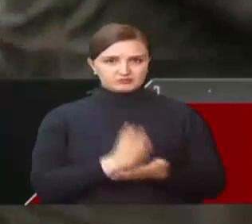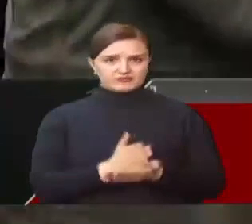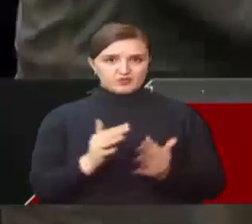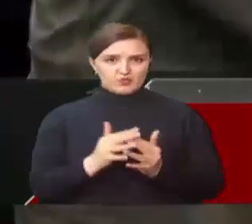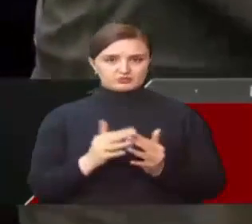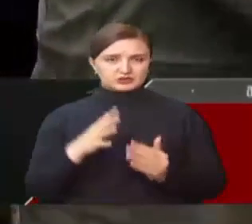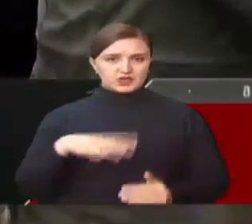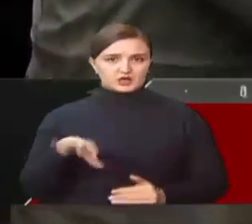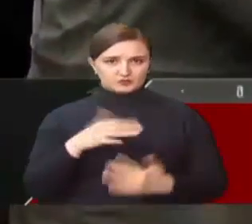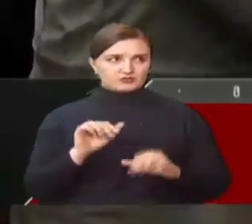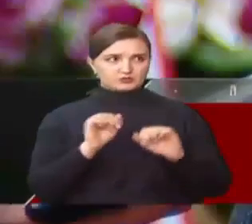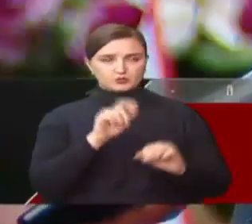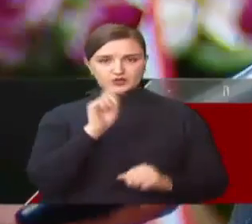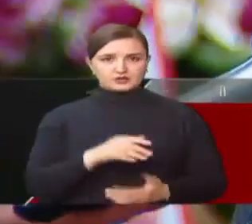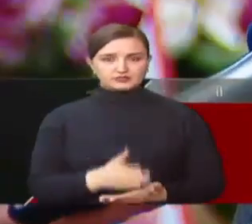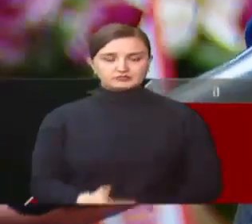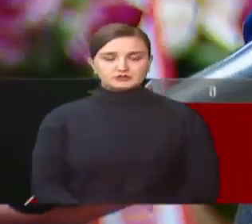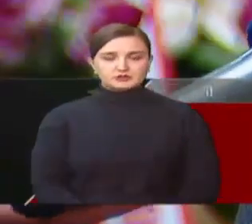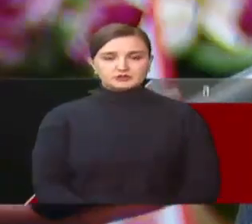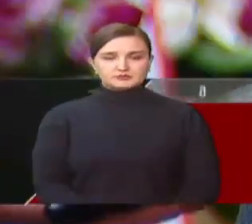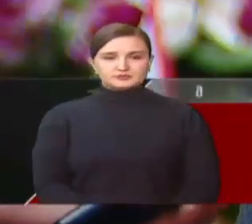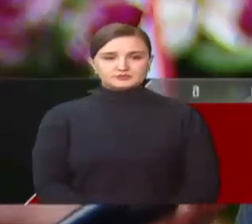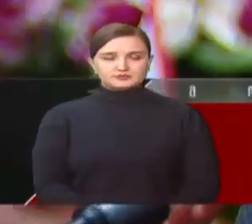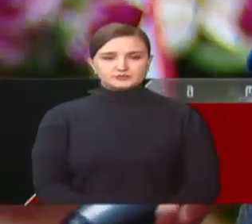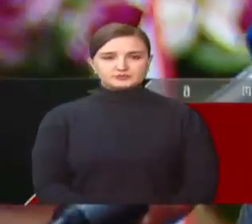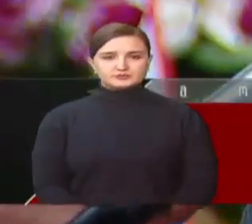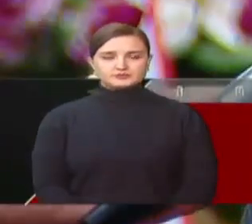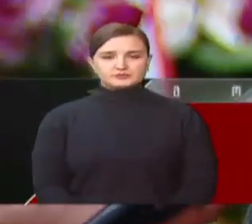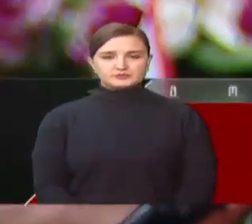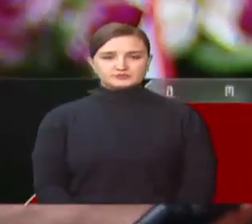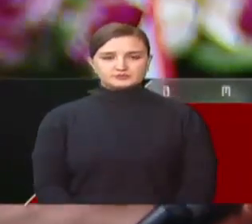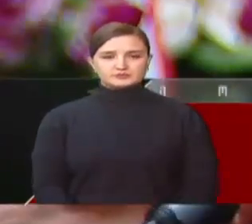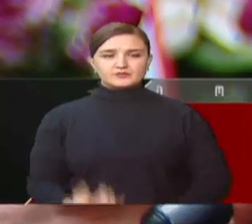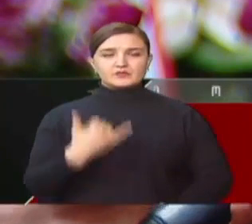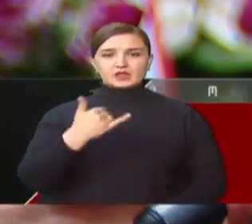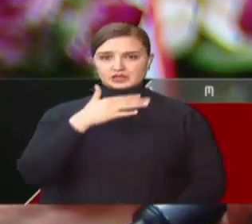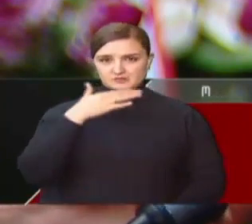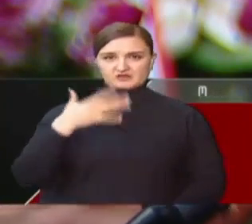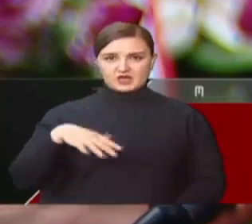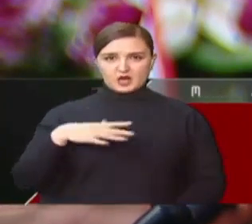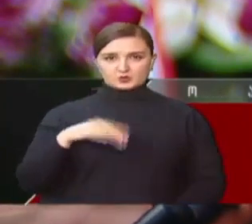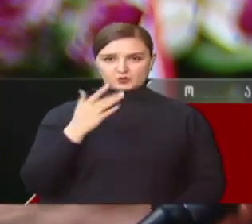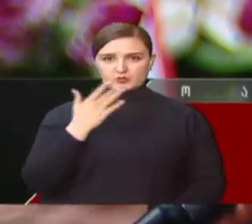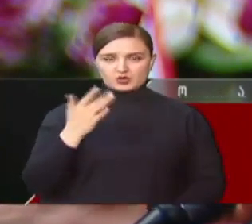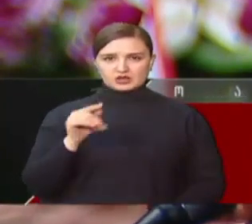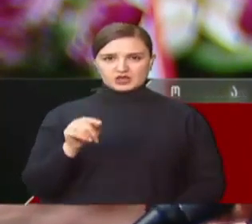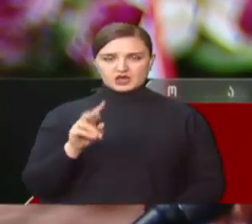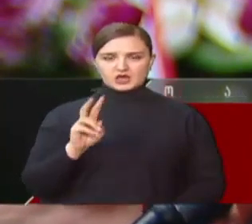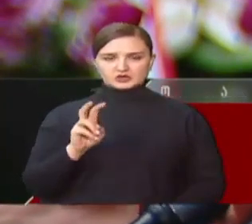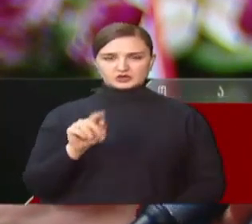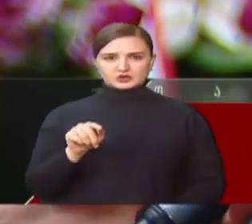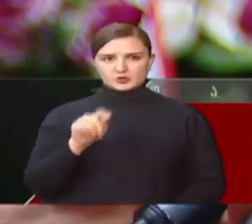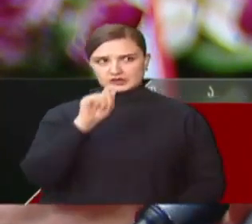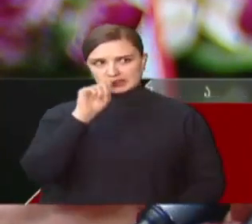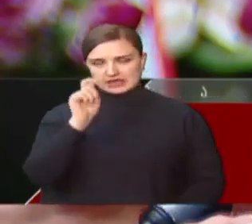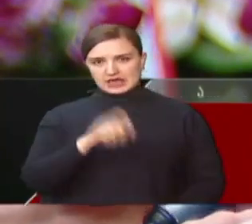ომში საქართველოს ხელისუფლება. დღეს ბევრია მათ შორის სამწუხაროდ ქართულ პოლიტიკაში, რომელიც პარაზიტობს